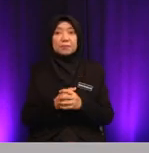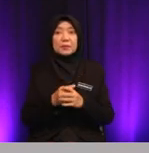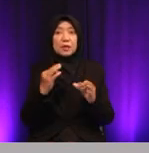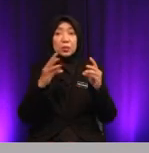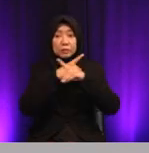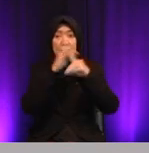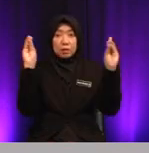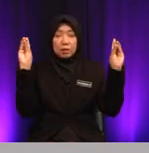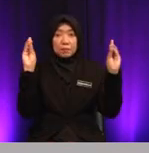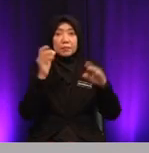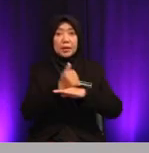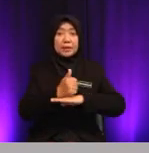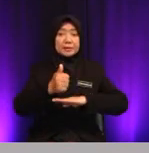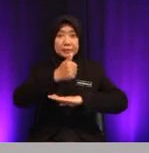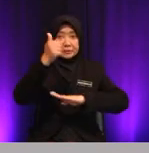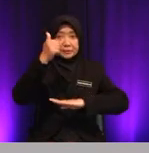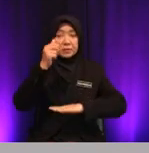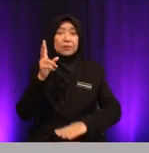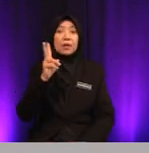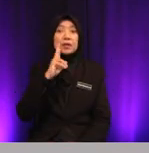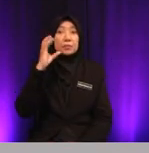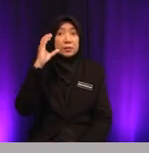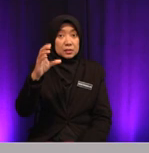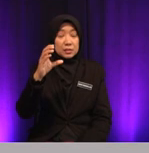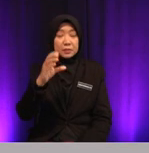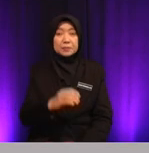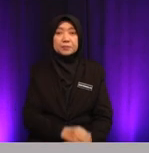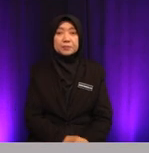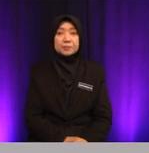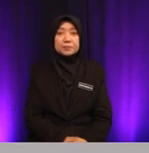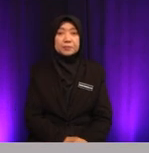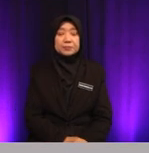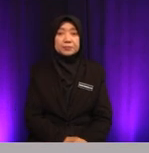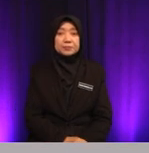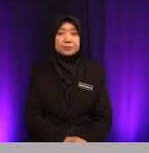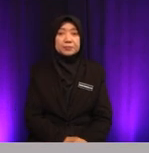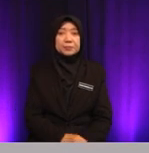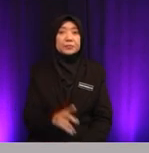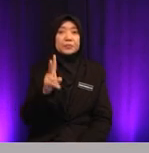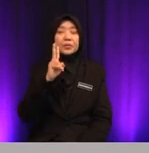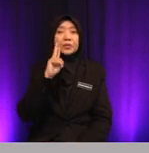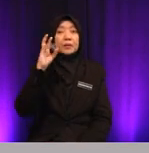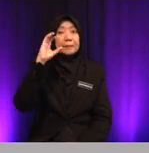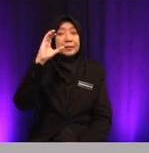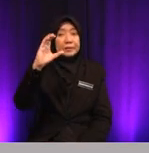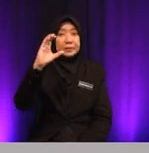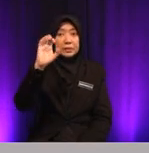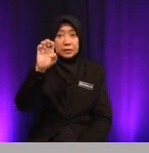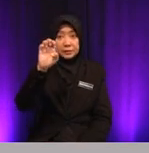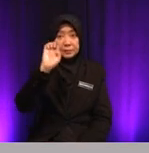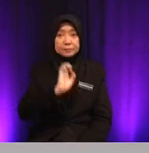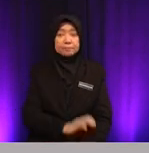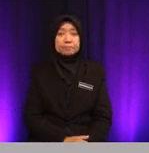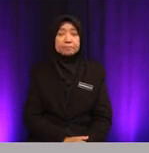adalah semula jadi kemudian kita di toko ferol by Time ini juga semula jadi dan juga